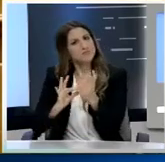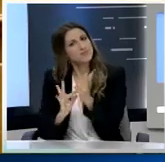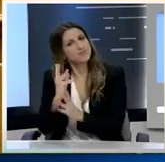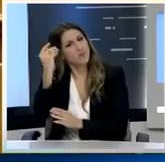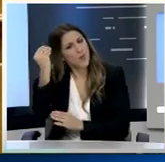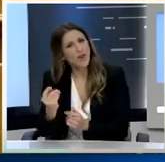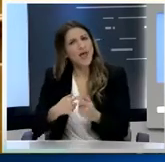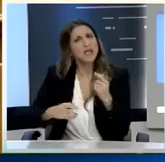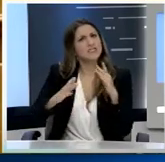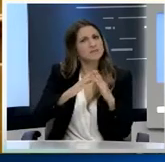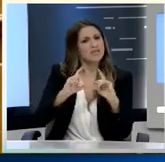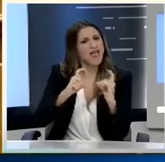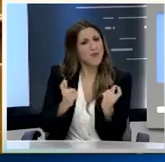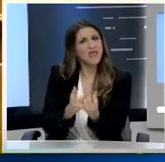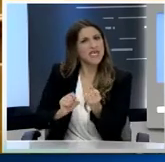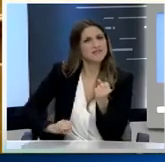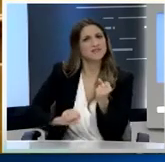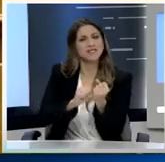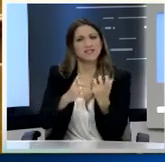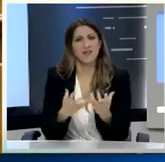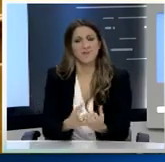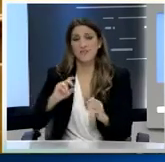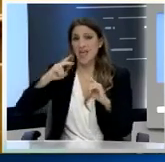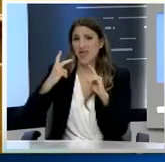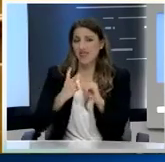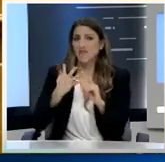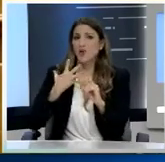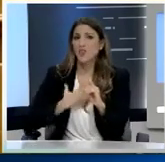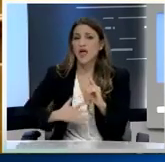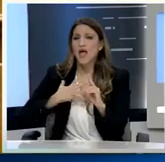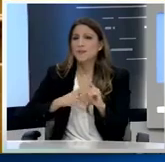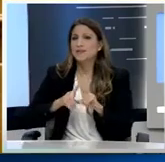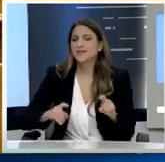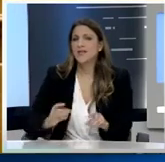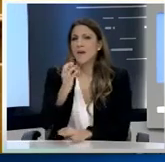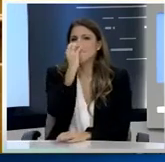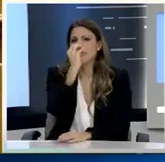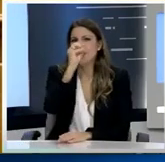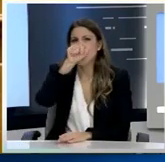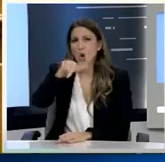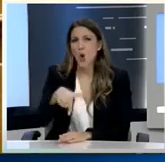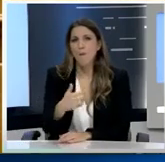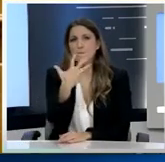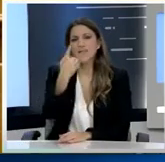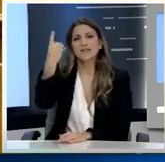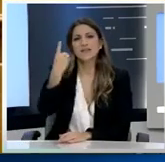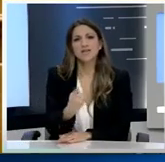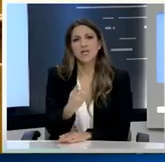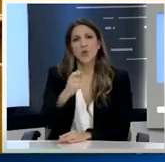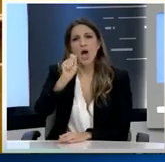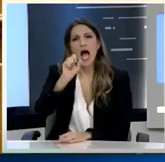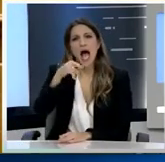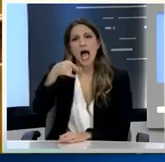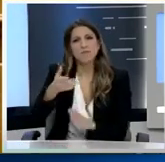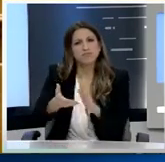στα νοικοκυριά. Και δεύτερον, ενσωματώνει η επέκταση της τάξης του 0,5% του ΑΕΠ για πρώτη φορά από